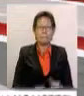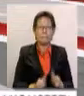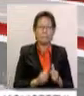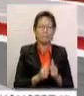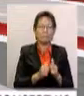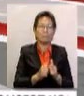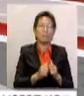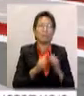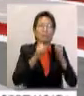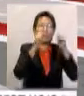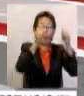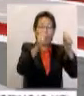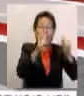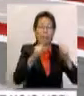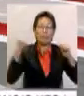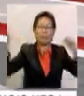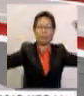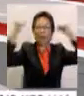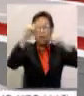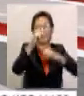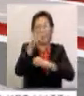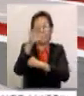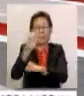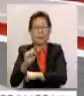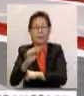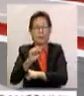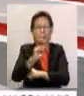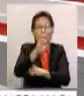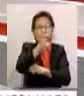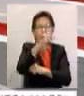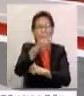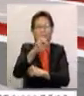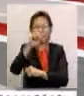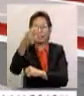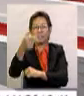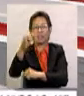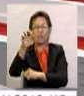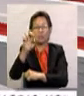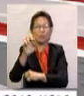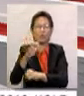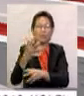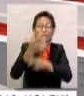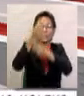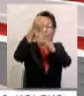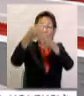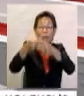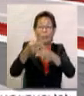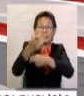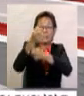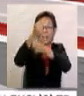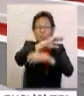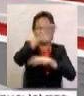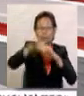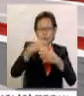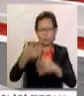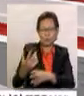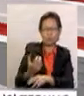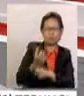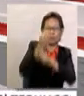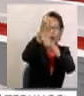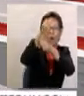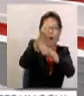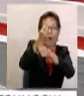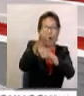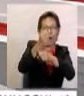pendahulu keseluruhan kategori Wira KBS Muhammad Sharifuddin Azman berpeluang untuk bergelar juara keseluruhan sekiranya muncul juara